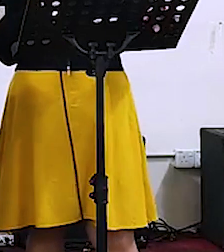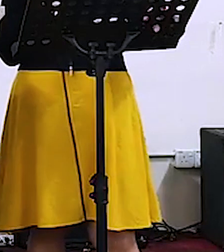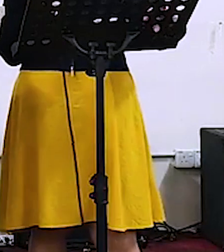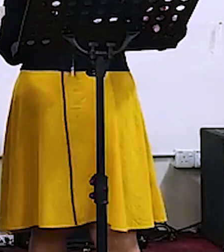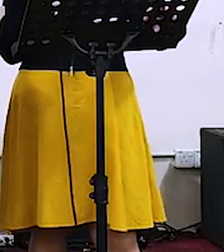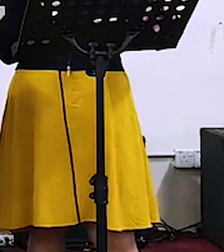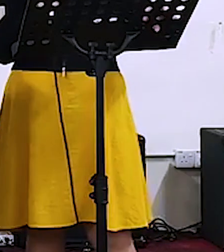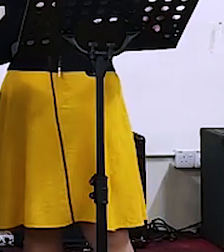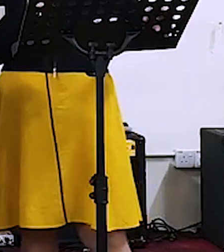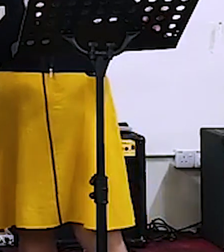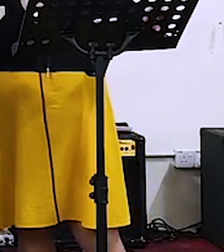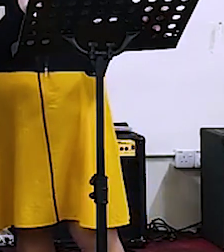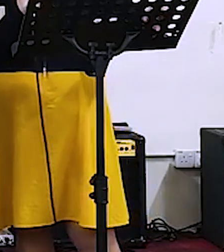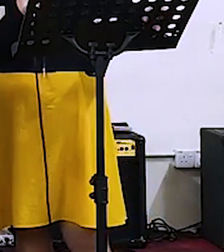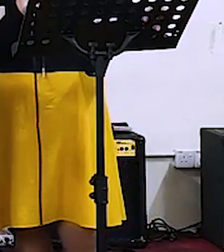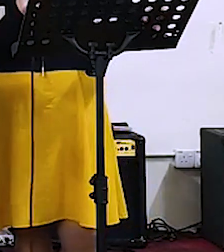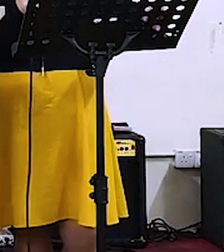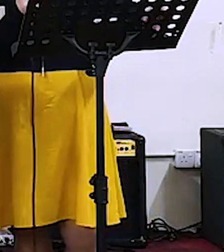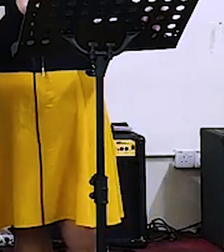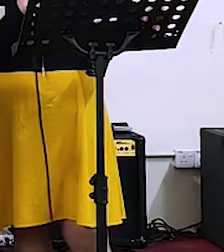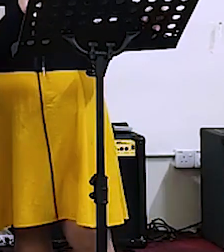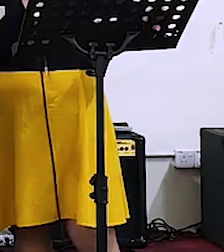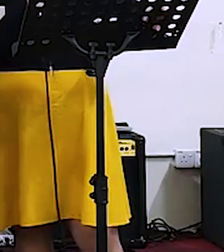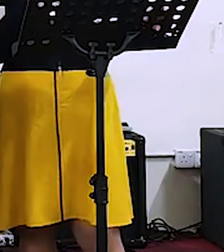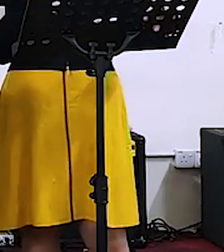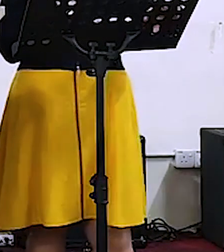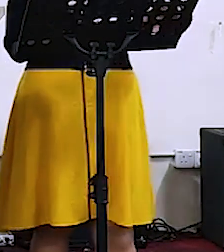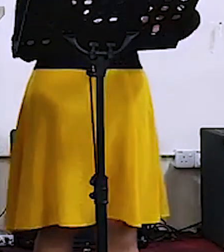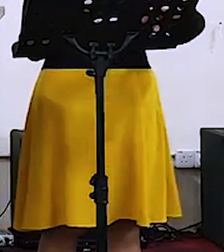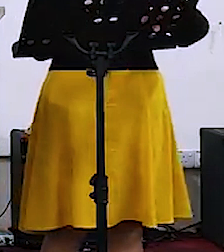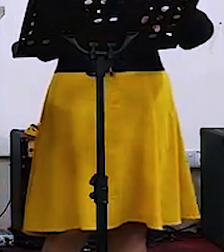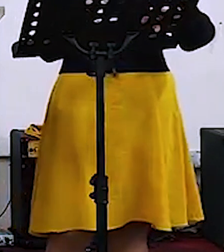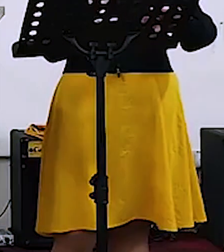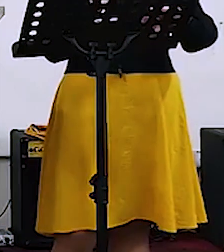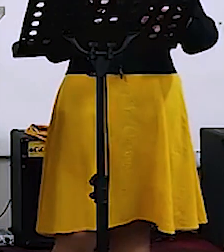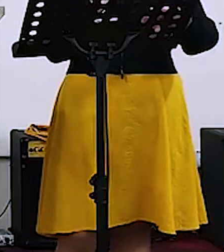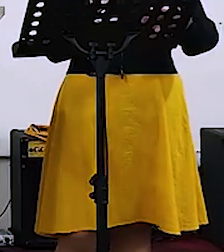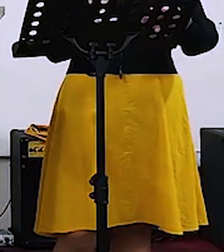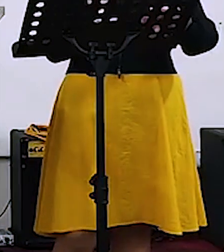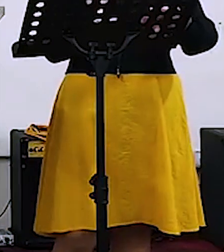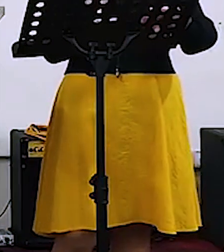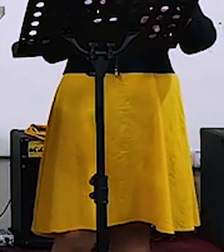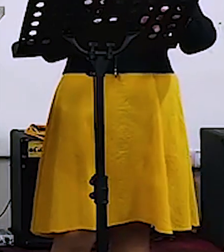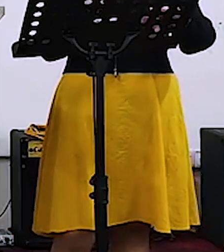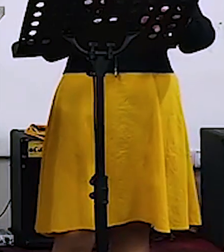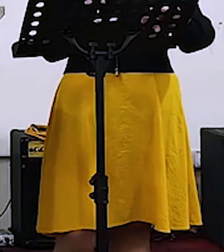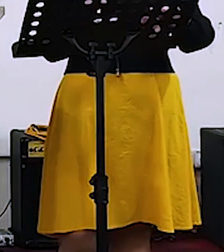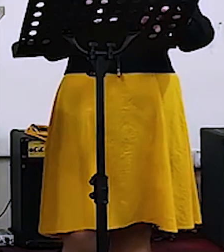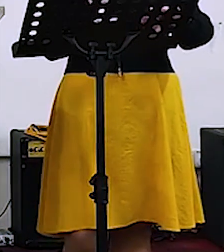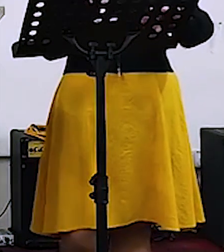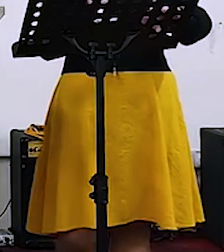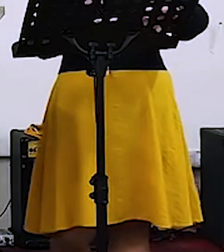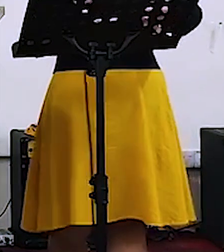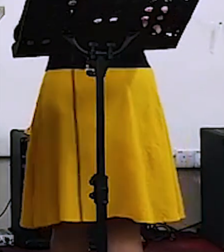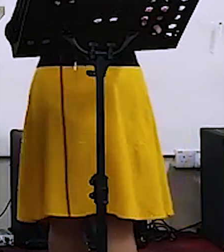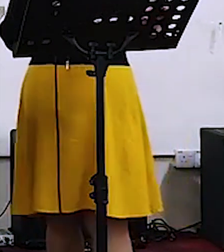的怜悯而站在这里，能够分享神的话语。所以我们每一个人呢也是得着了这个神的怜悯，让我们能